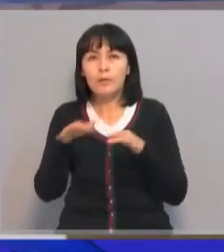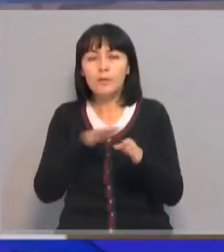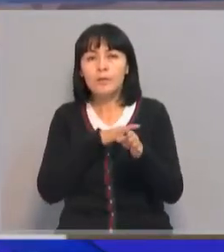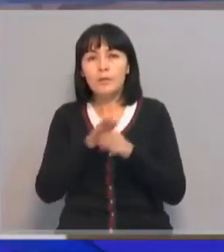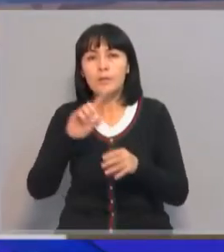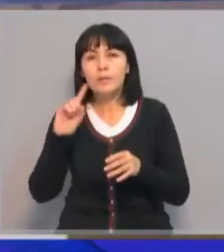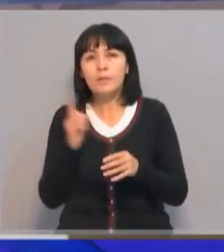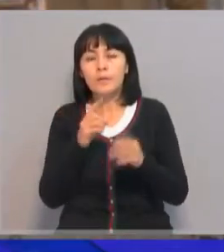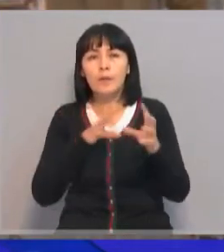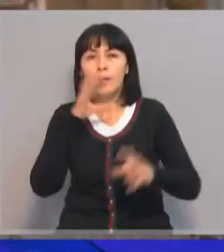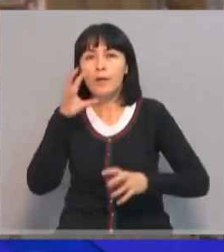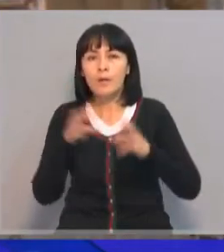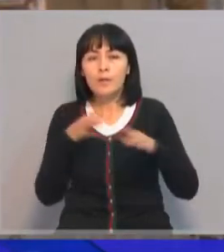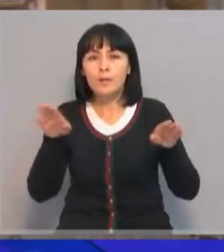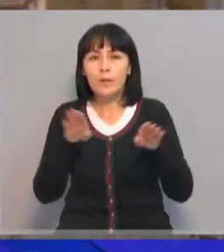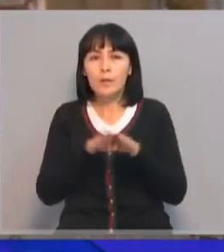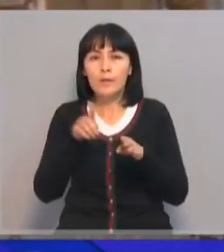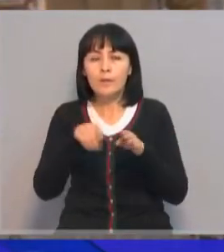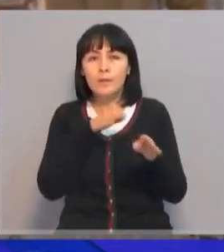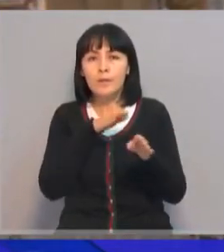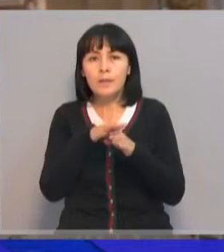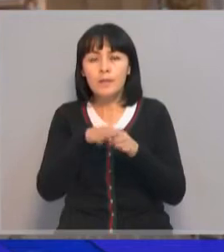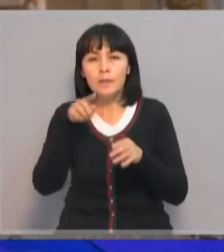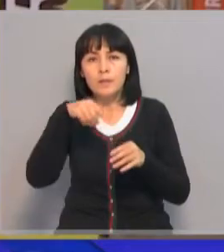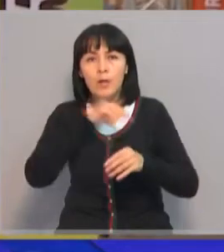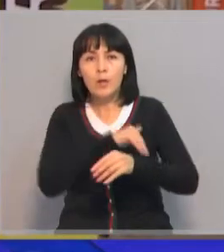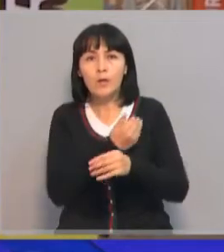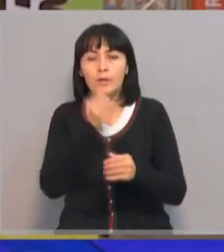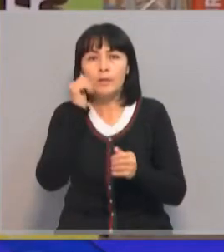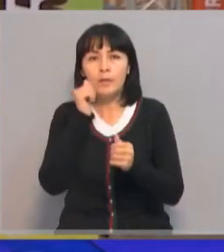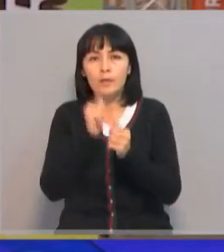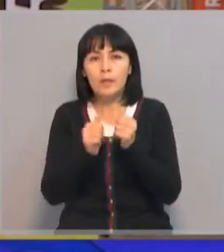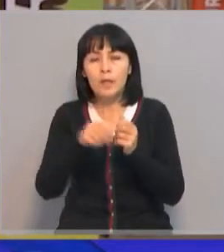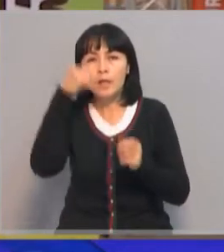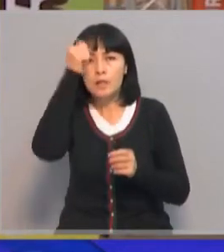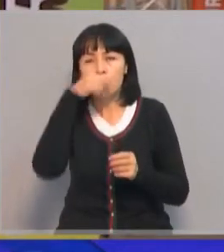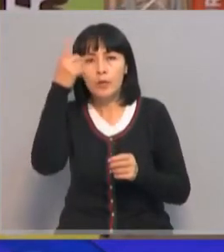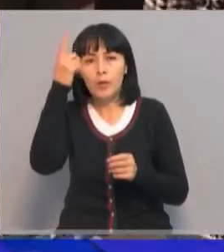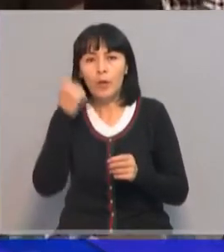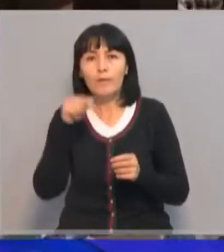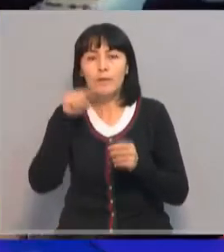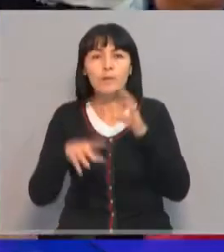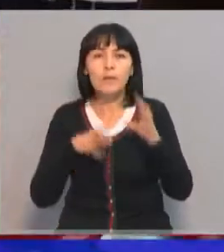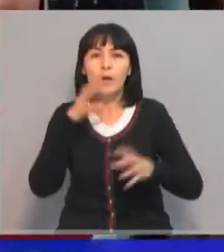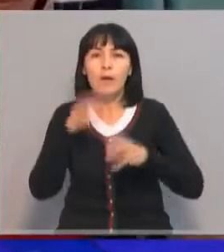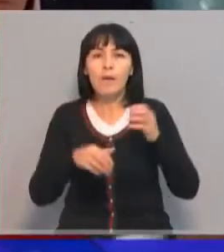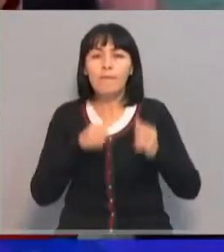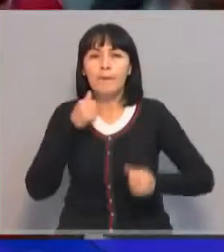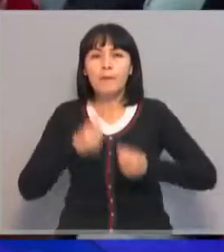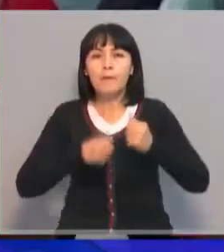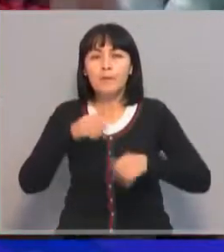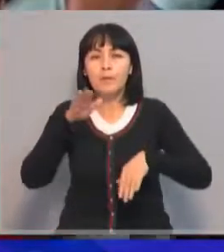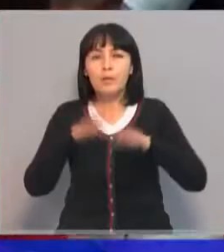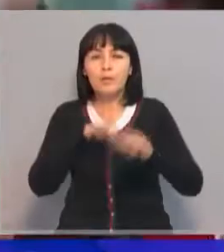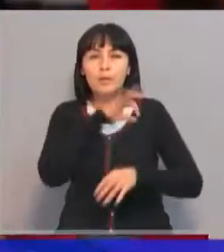проводится впервые на международном уровне. Организаторы намерены сделать это традицией. Они уверены, что международный марафон внесет